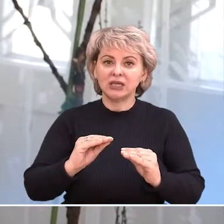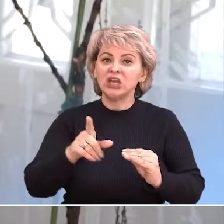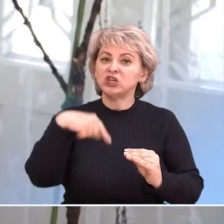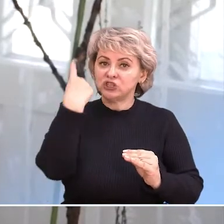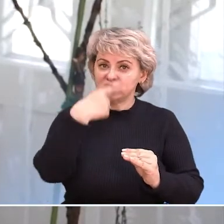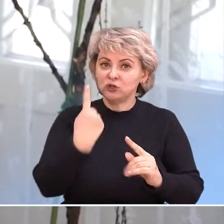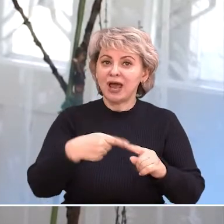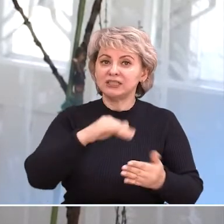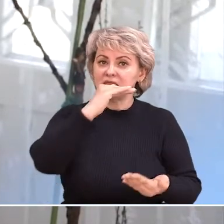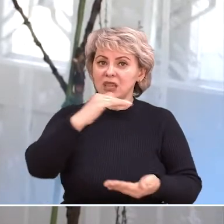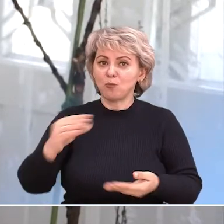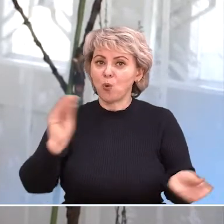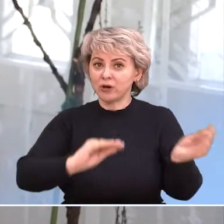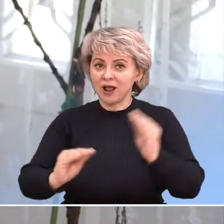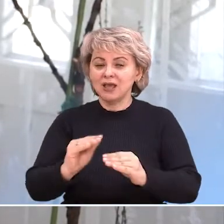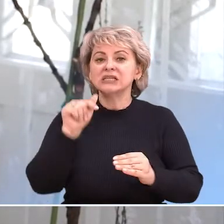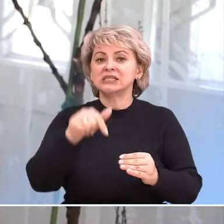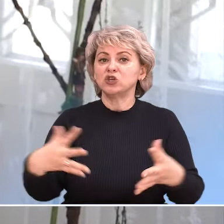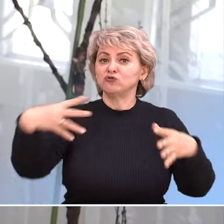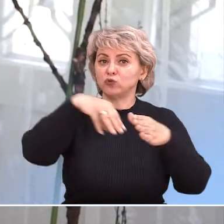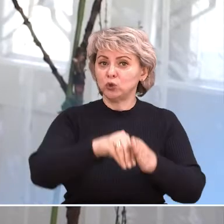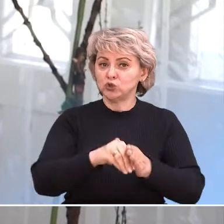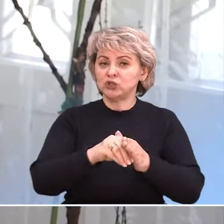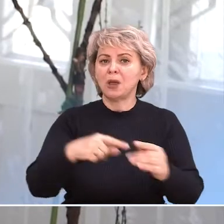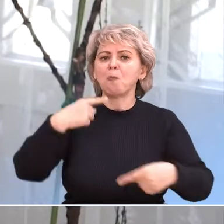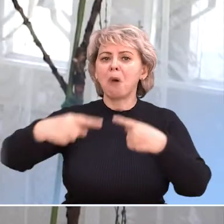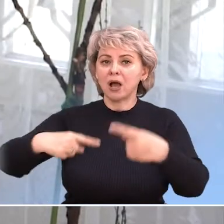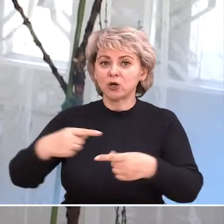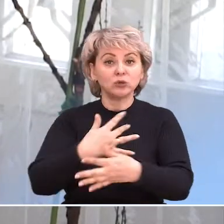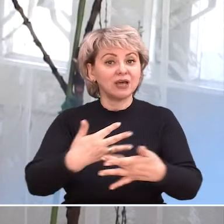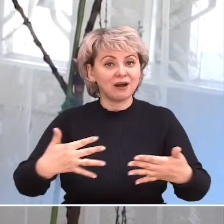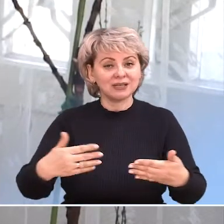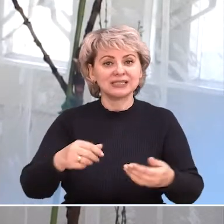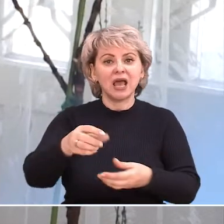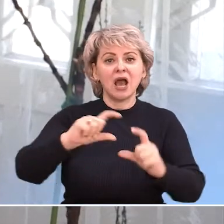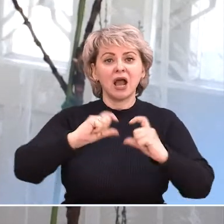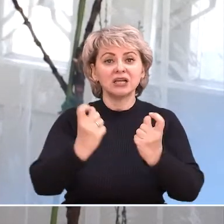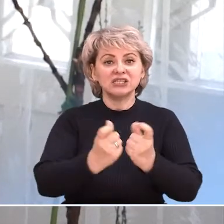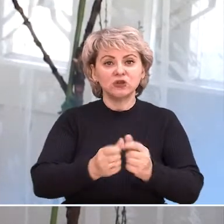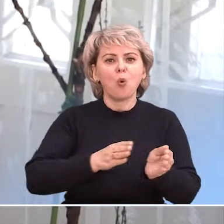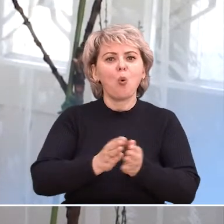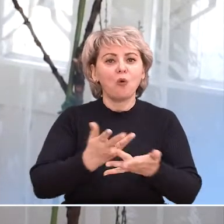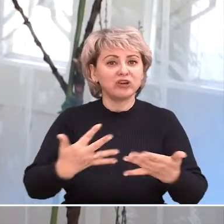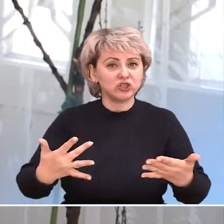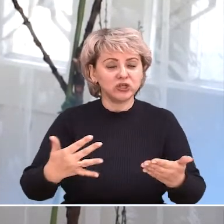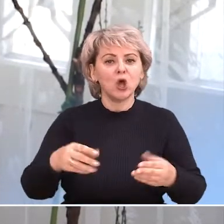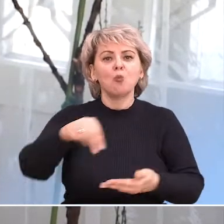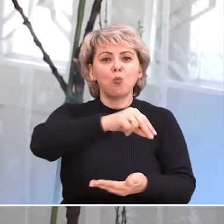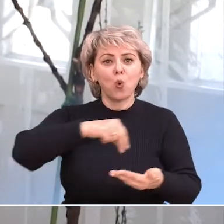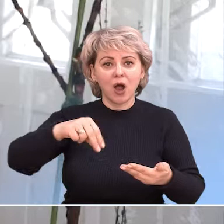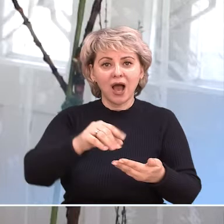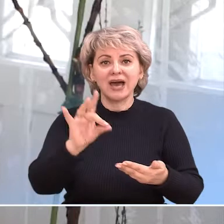сформировали индивидуально эти наборы. В состав набора включены макаронные изделия, консервированные